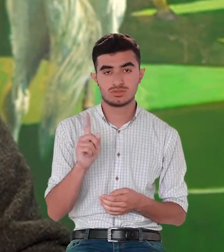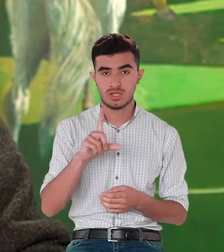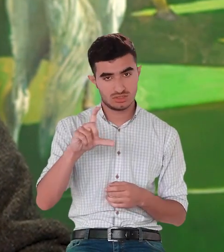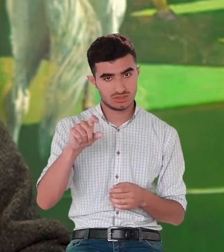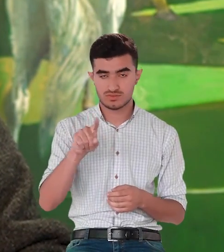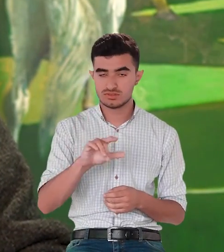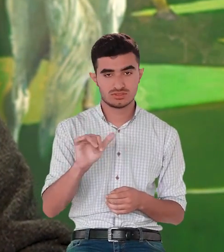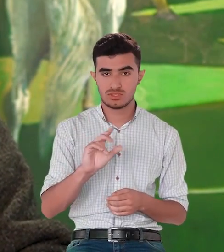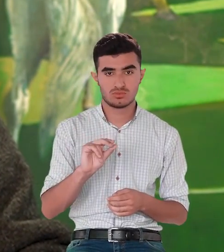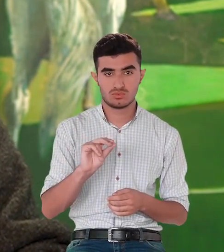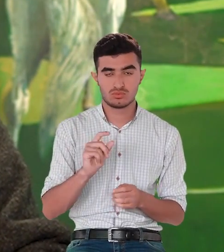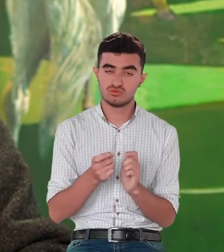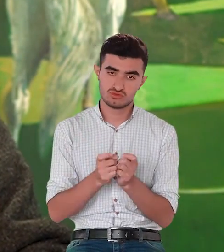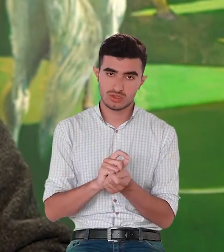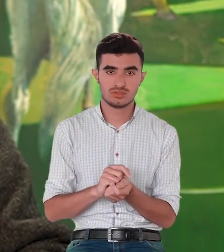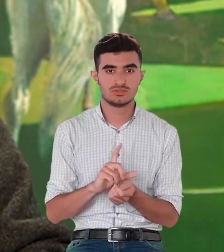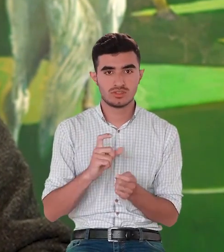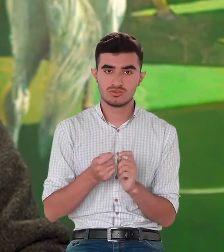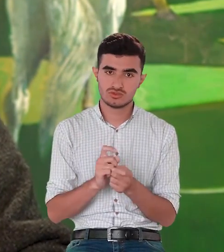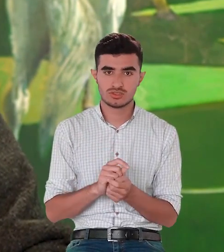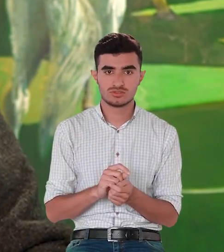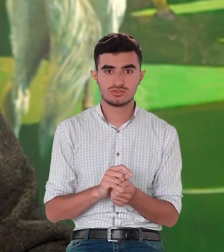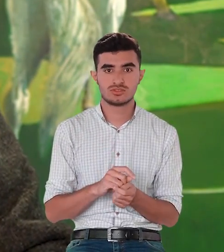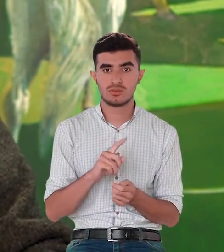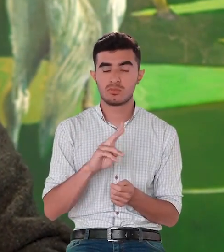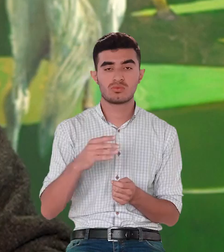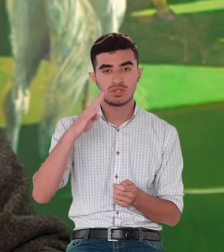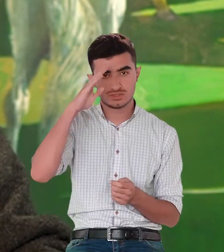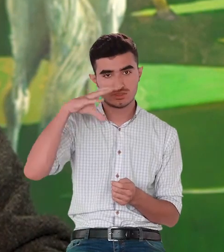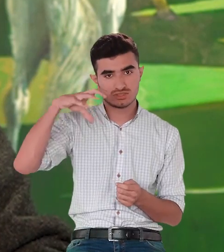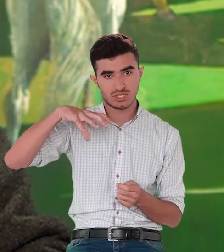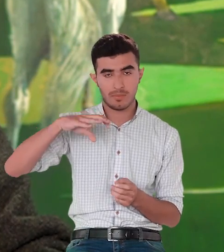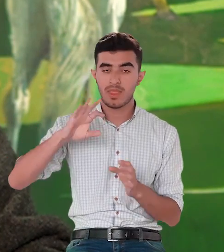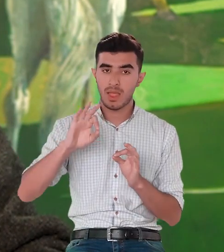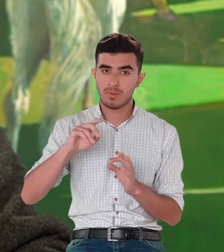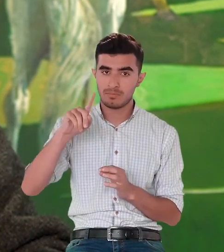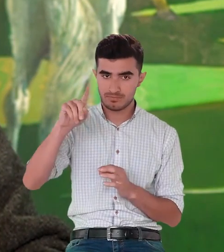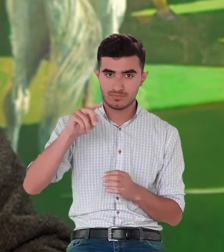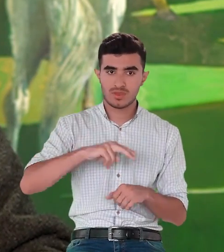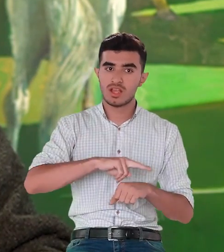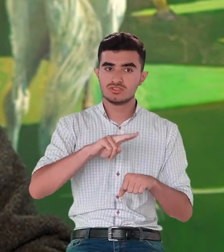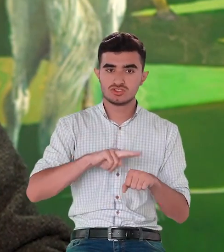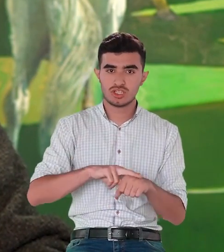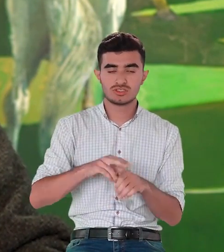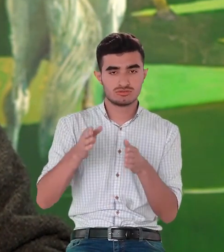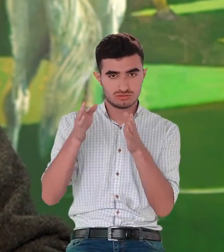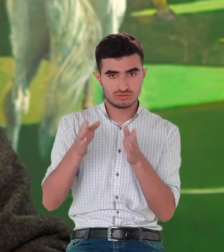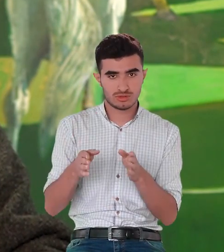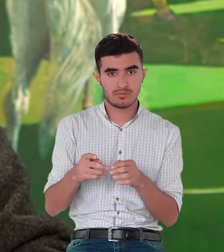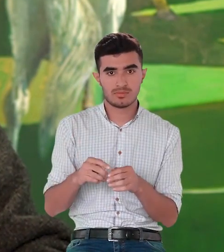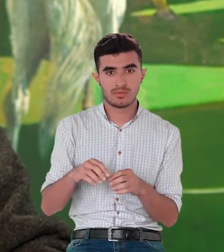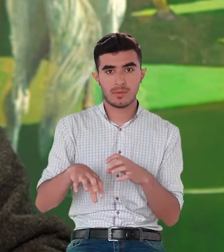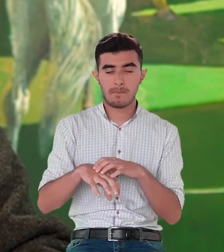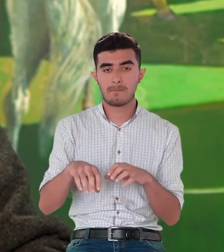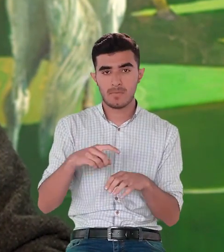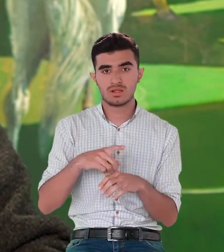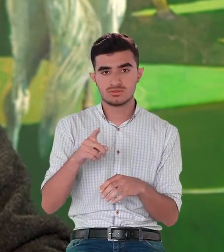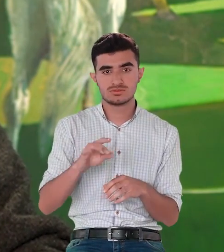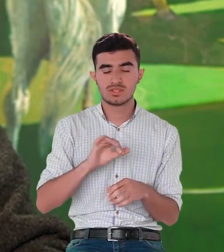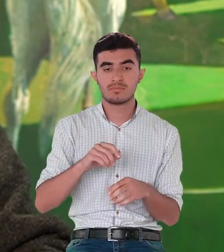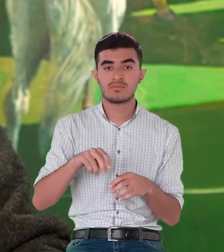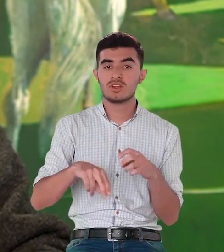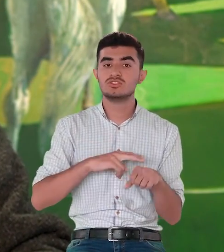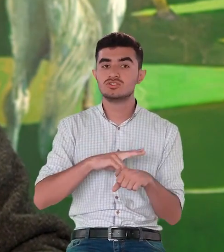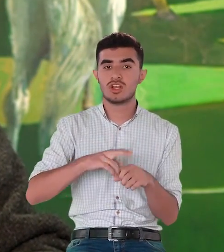وہ فائنلی یہیں پر اسلام آباد میں نیشنل اسمبلی کی جو بلڈنگ، وہ اصل میں وہ نیشنل اسمبلی بلڈنگ نہیں،